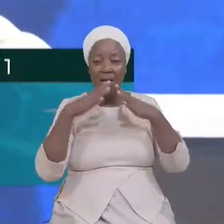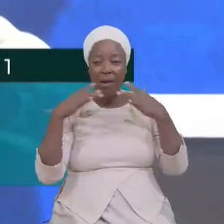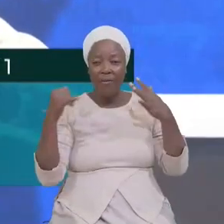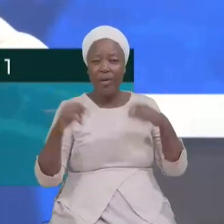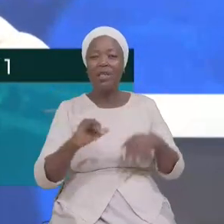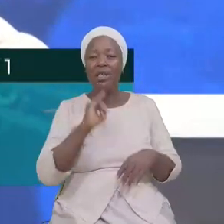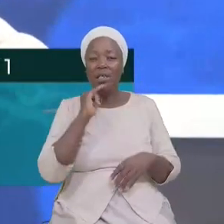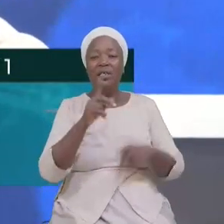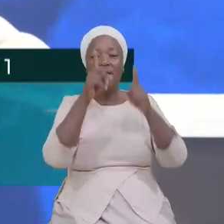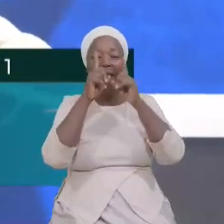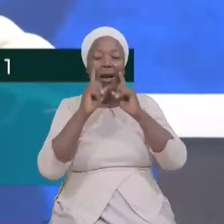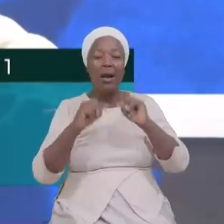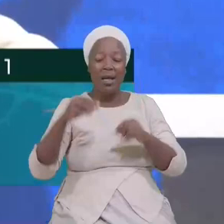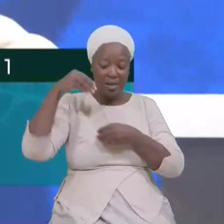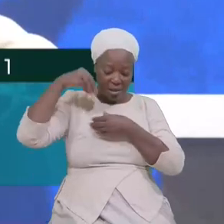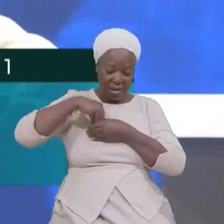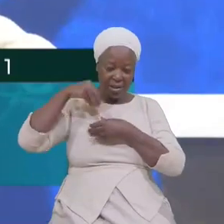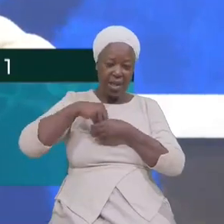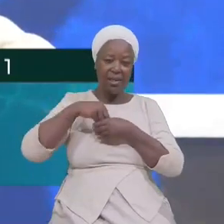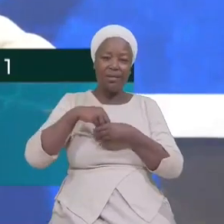pleure également au-dedans.